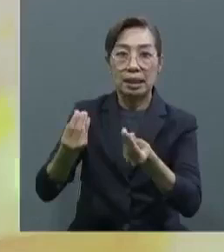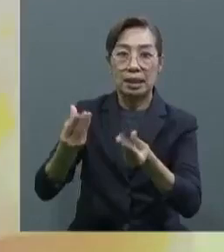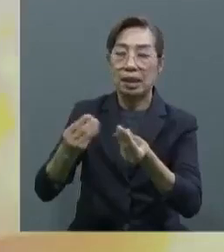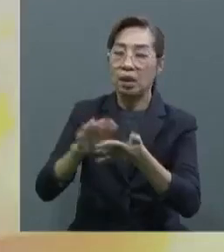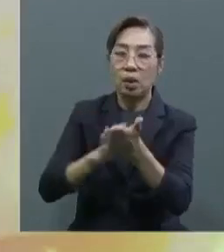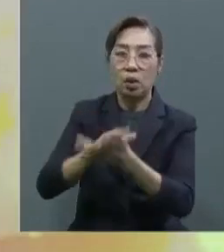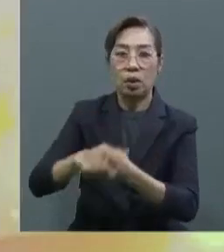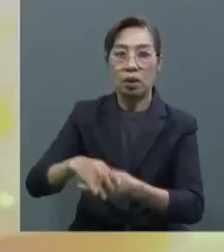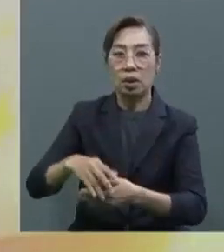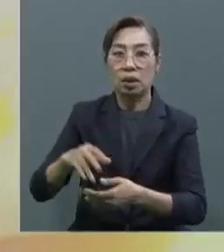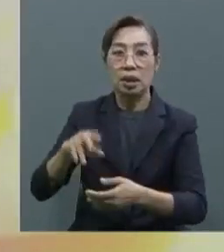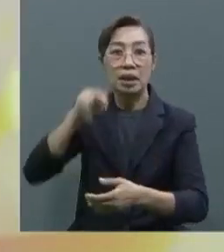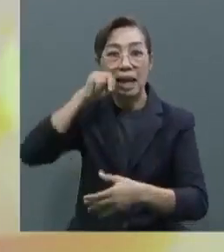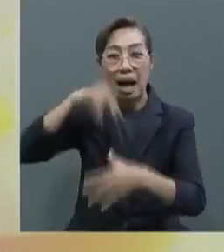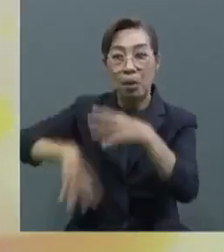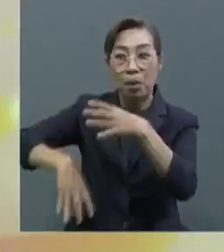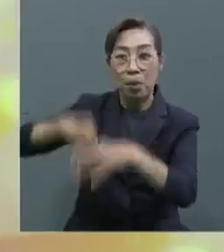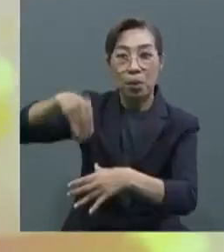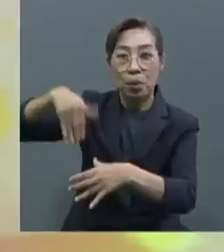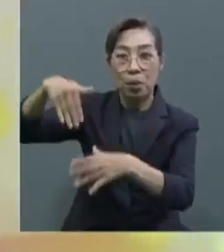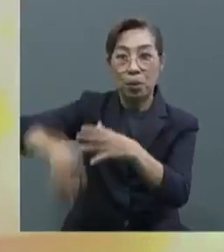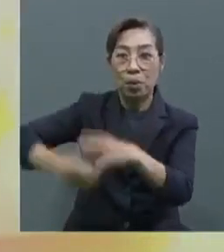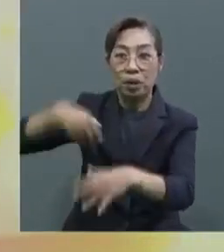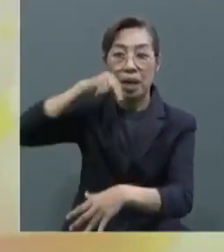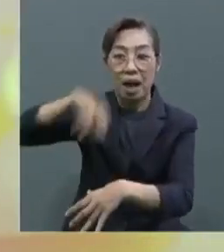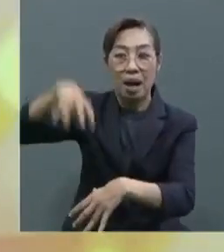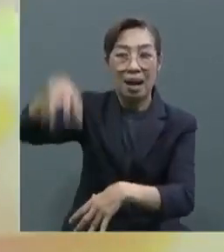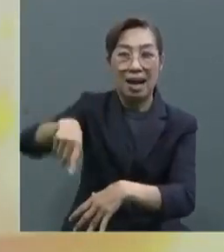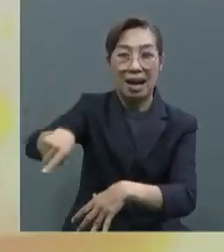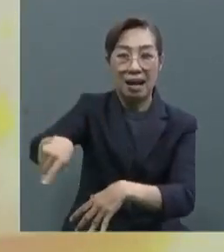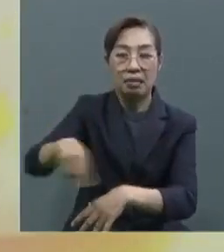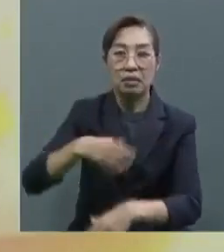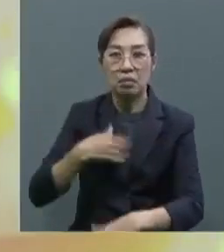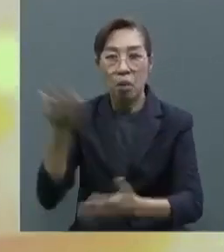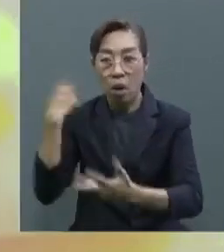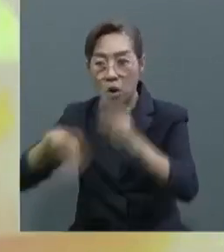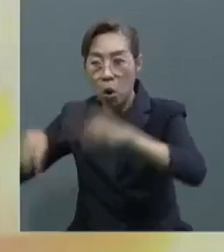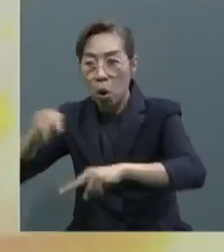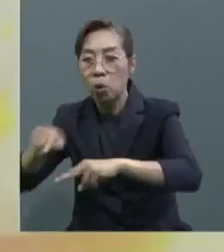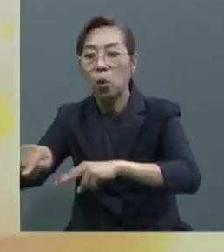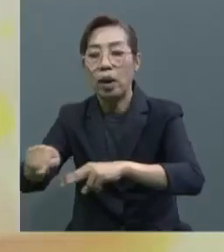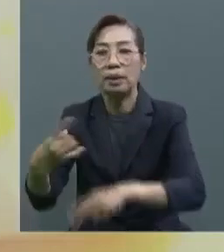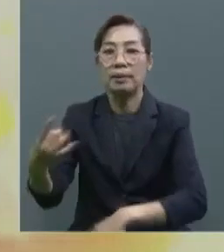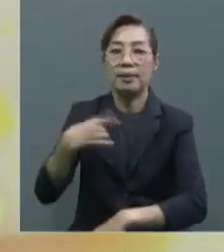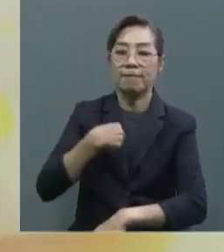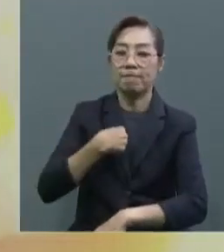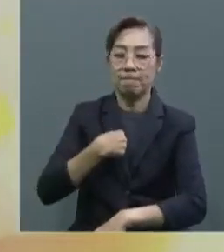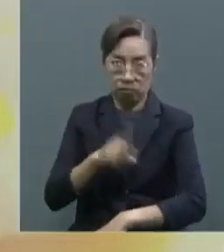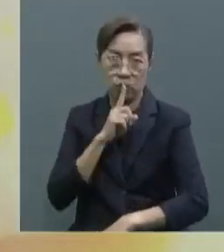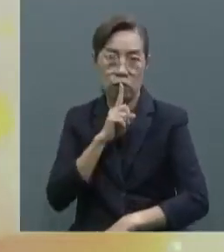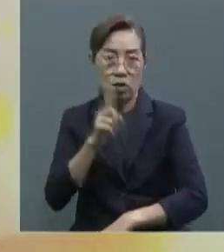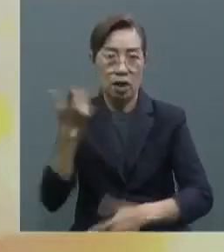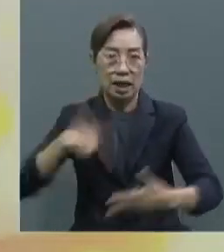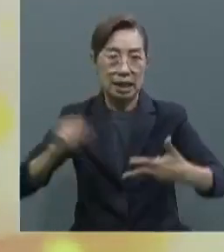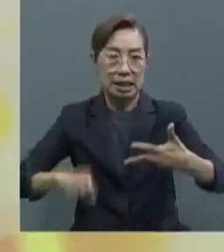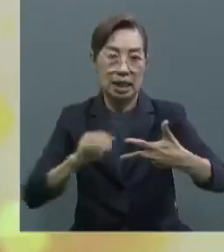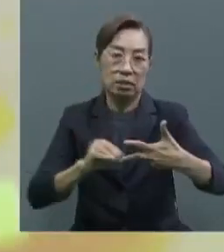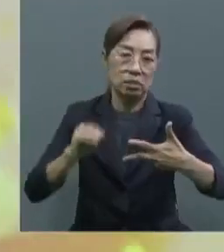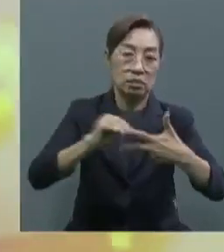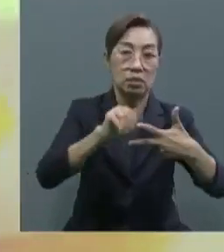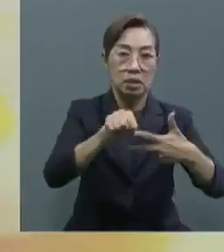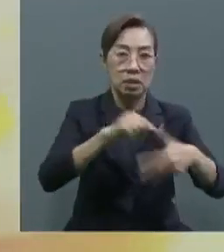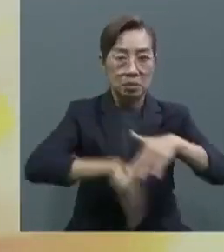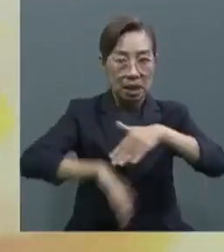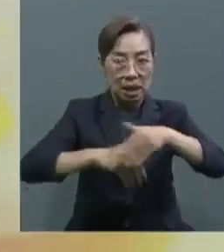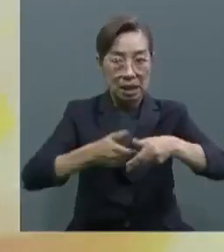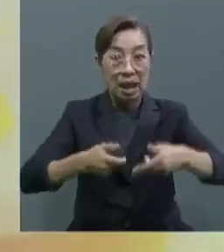แล้วก็บอกว่าเตรียมที่จะต่อสู้คดีในชั้นศาลอุทธรณ์แล้วก็ส่งหลักฐานที่ไม่ถูกบรรจุไว้ในสำนวนศาลชั้นต้นเนี่ยให้กับศาลพิ